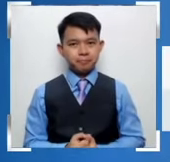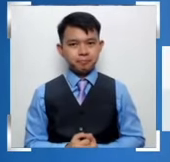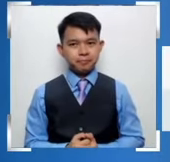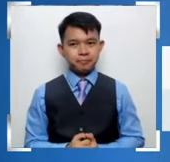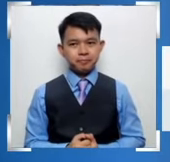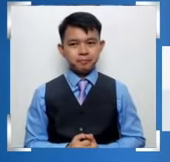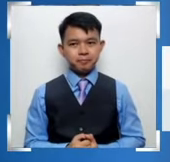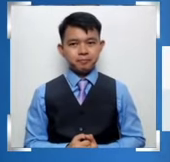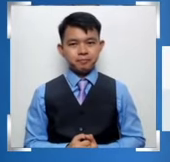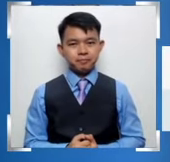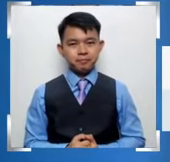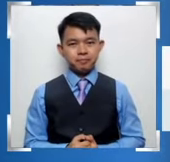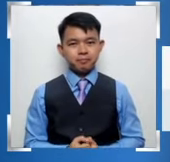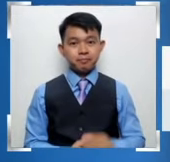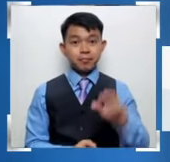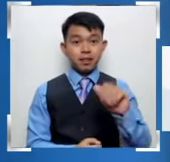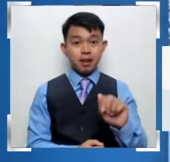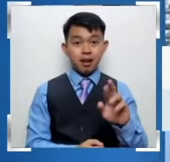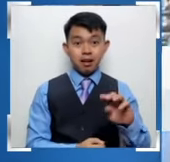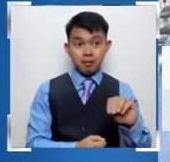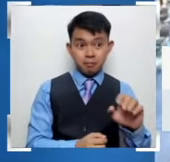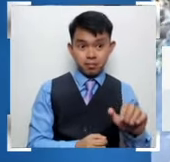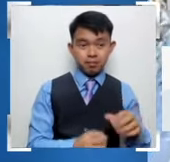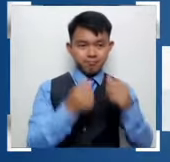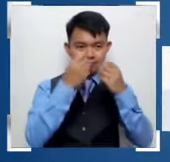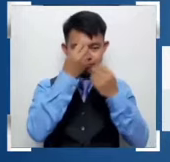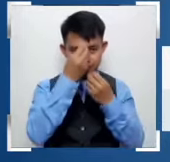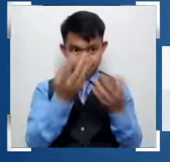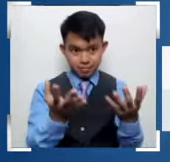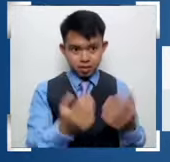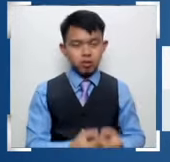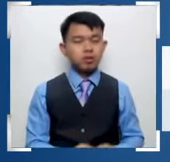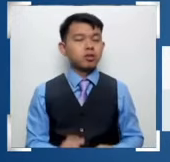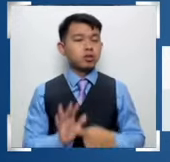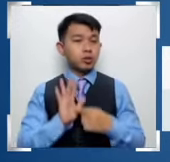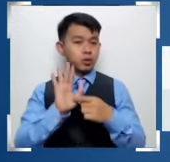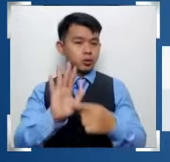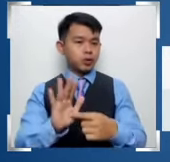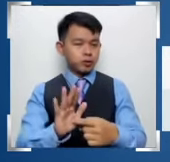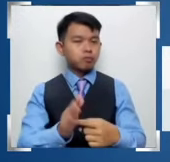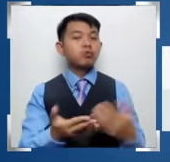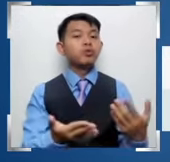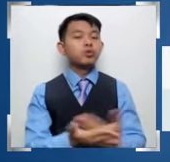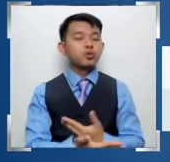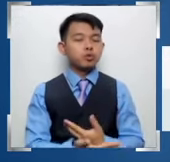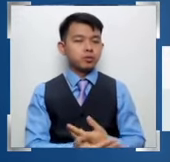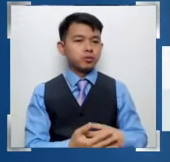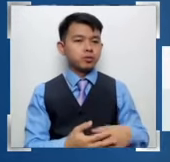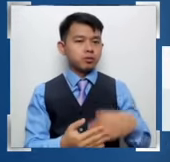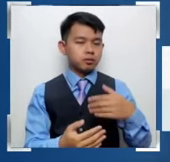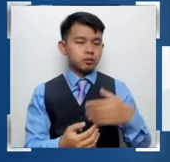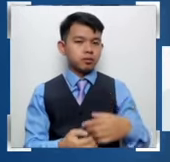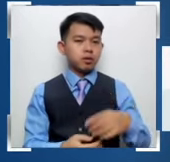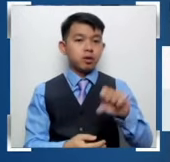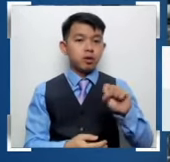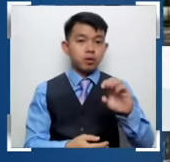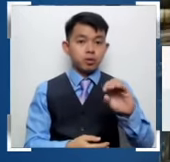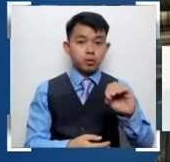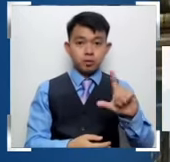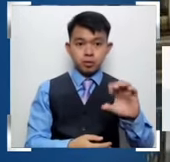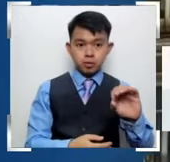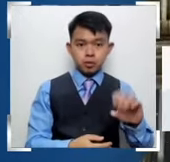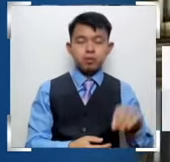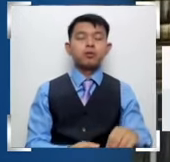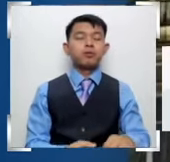Army, it's official. Irerelease na ni BTS member Suga ang kanyang solo album na D-Day sa April 21.